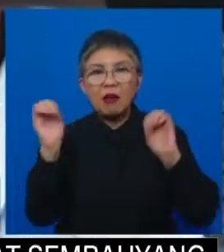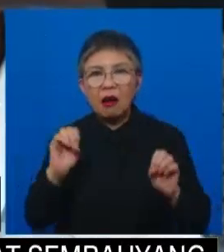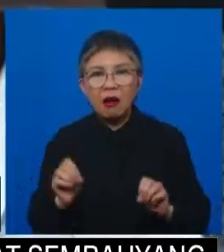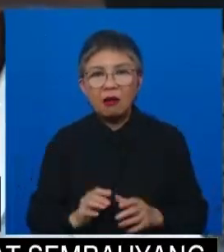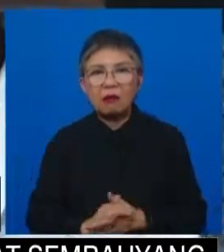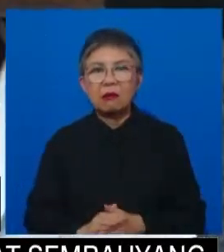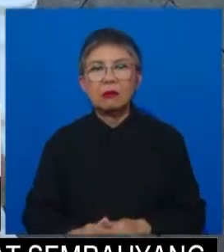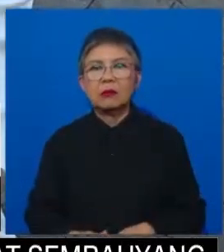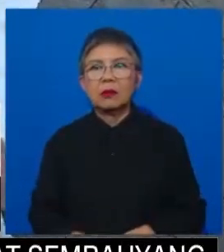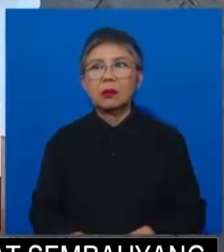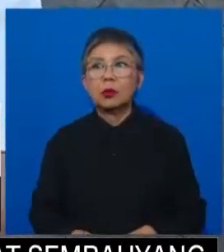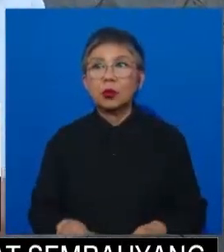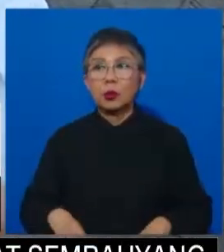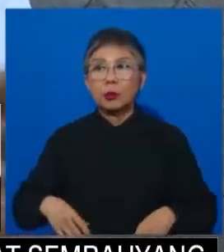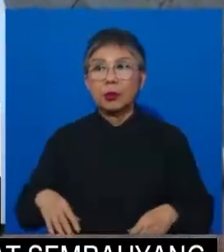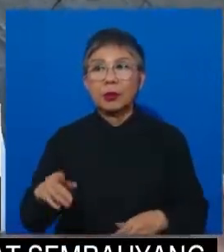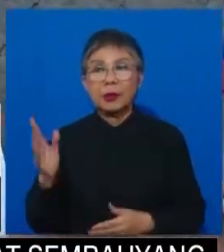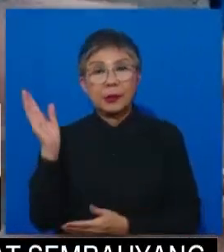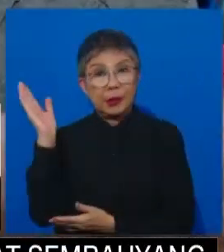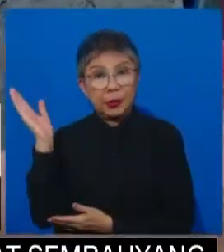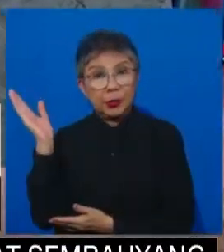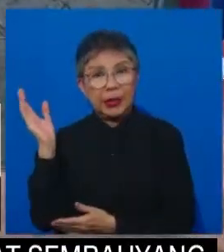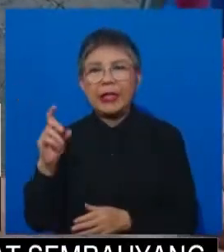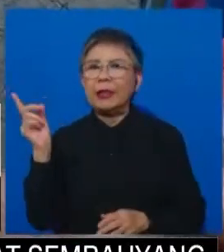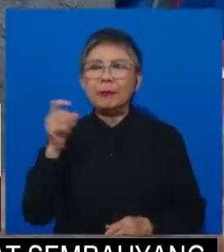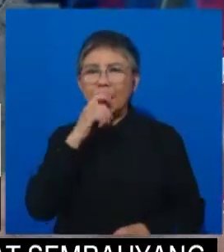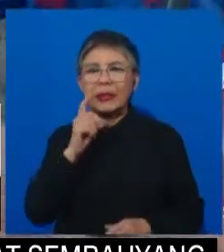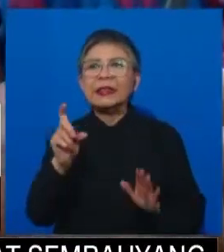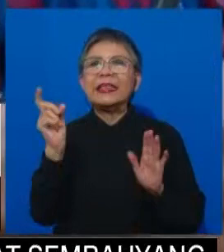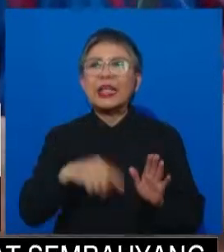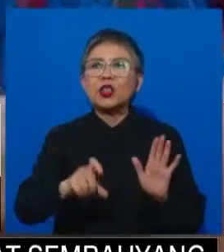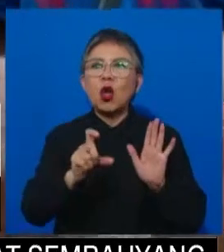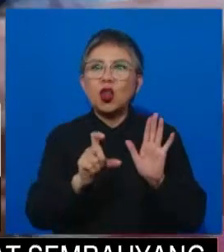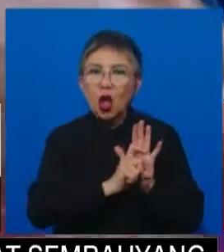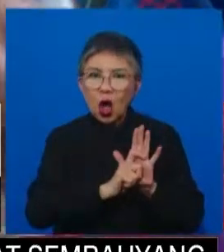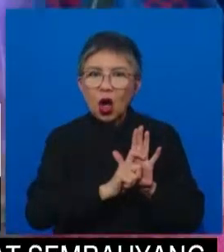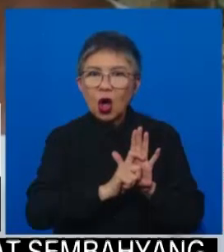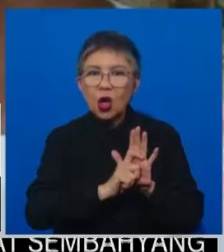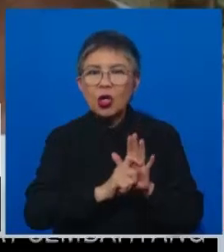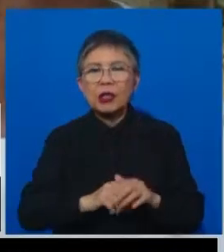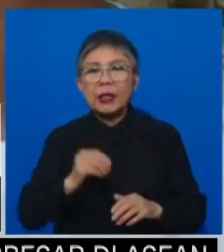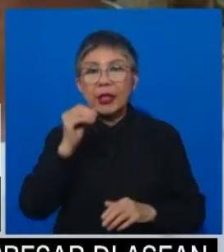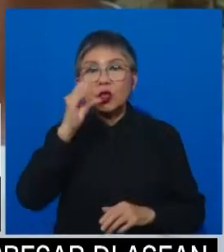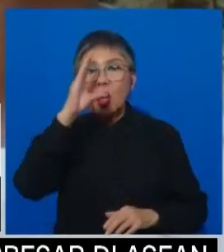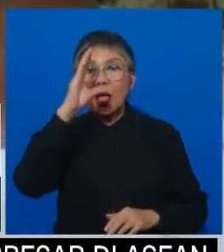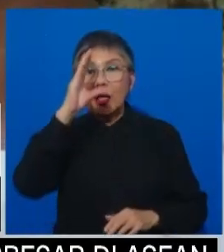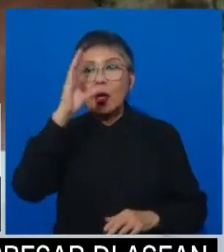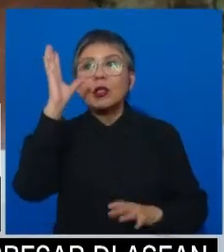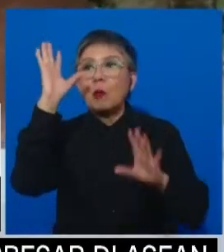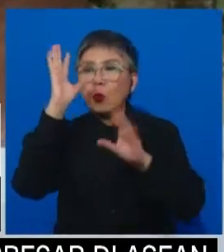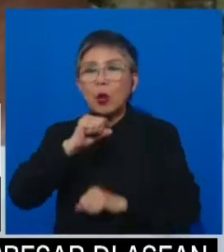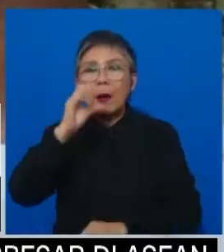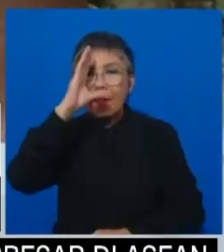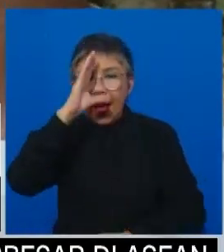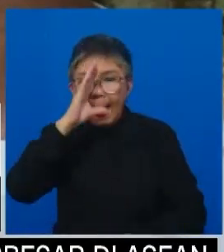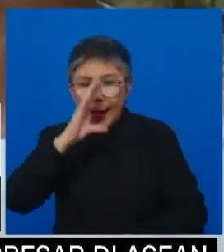Bagi pedagang yang lebih muda, semangat kakek Ihsan ini menjadi contoh. Pulang juga sampai malam, pakai jalan